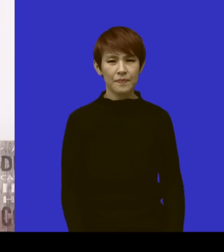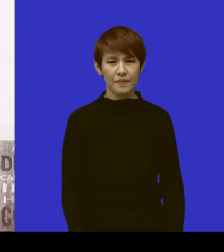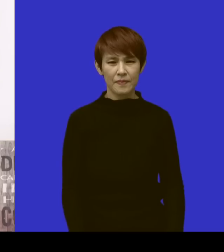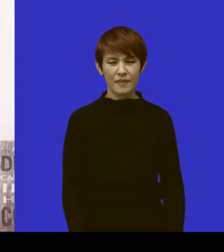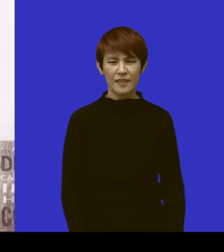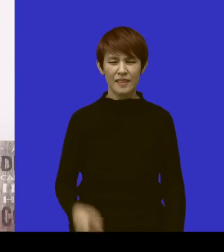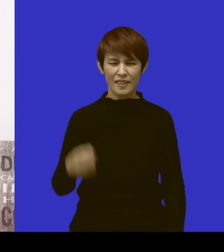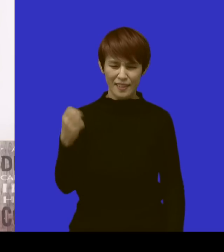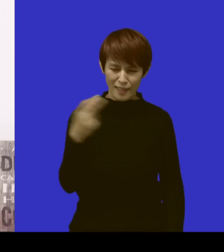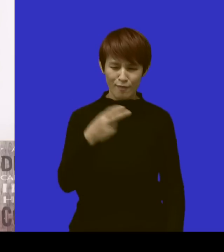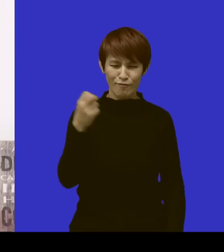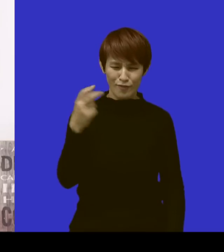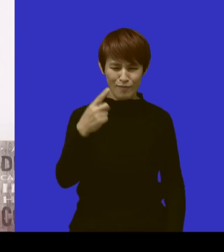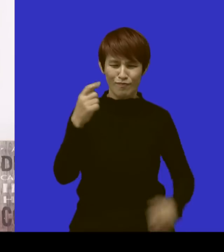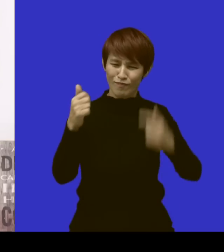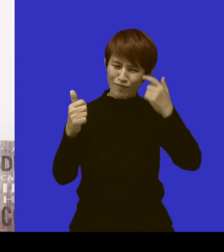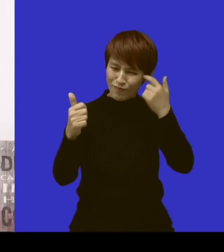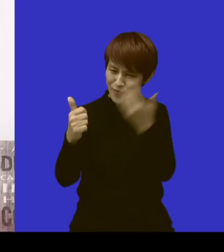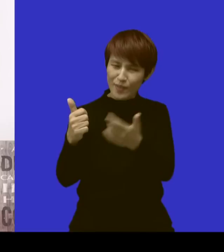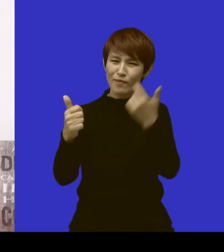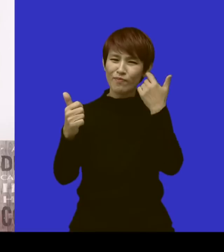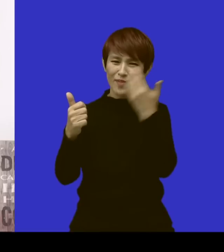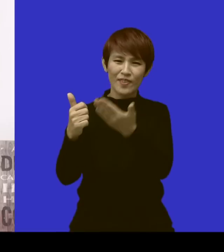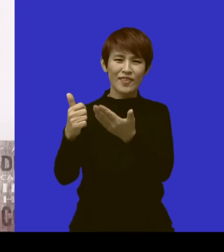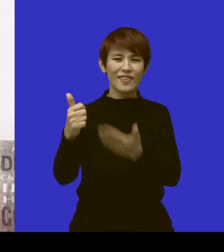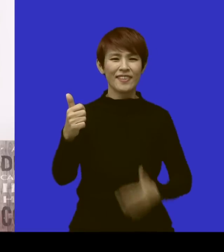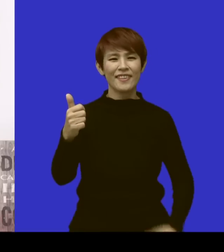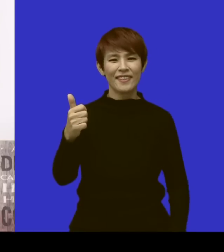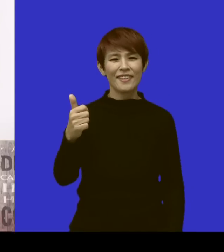되물었던 것 같아요. 예.